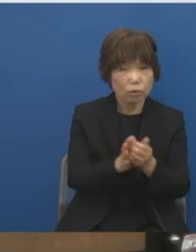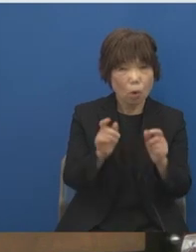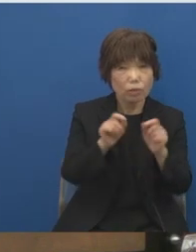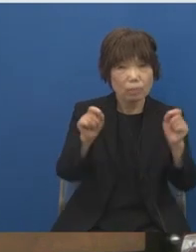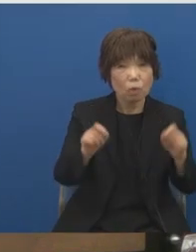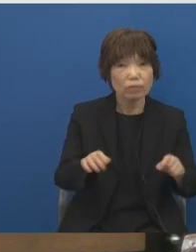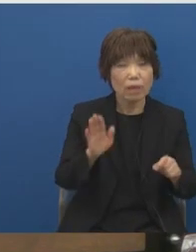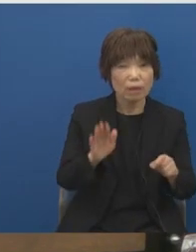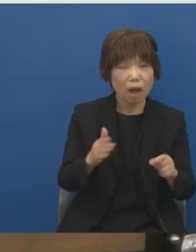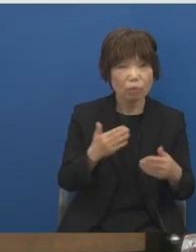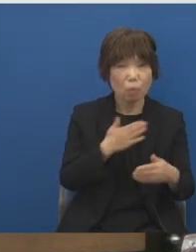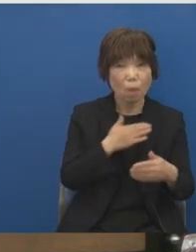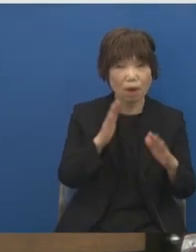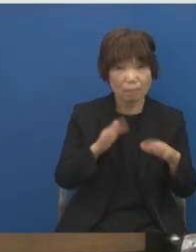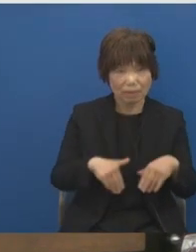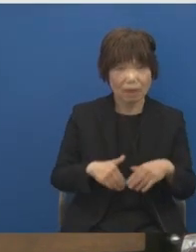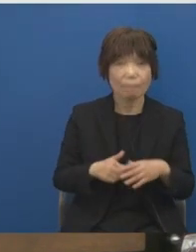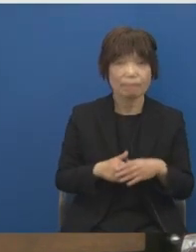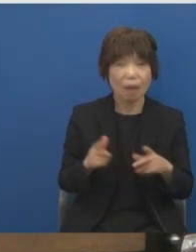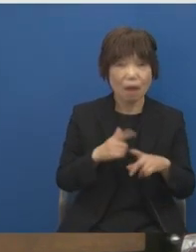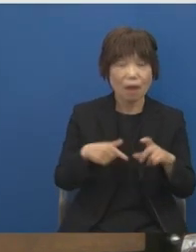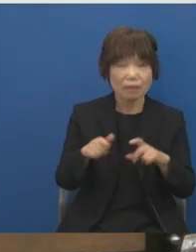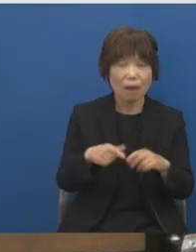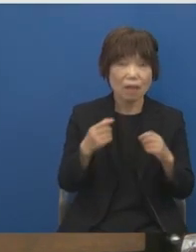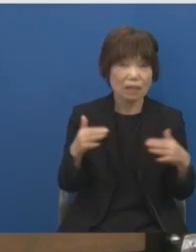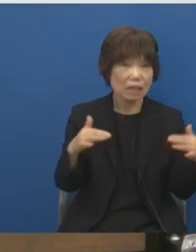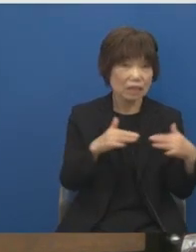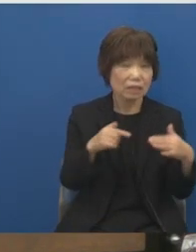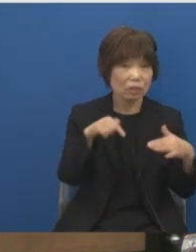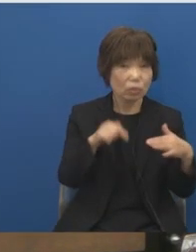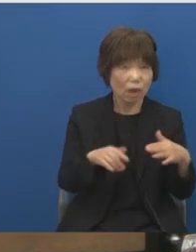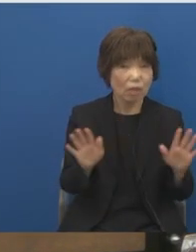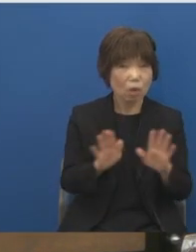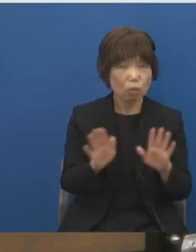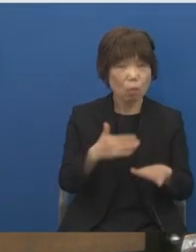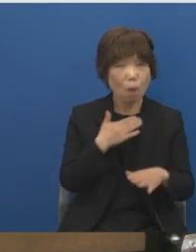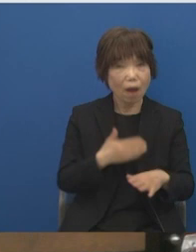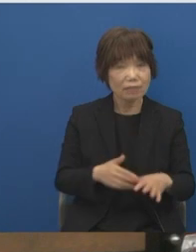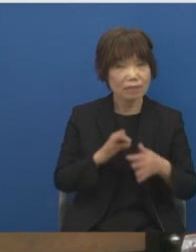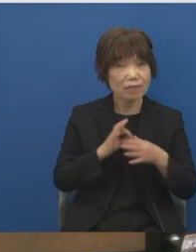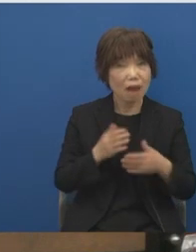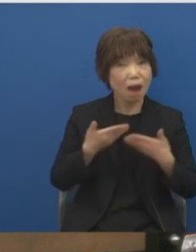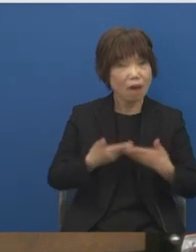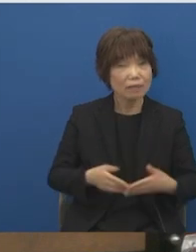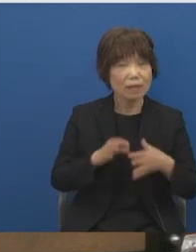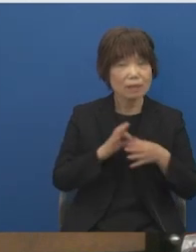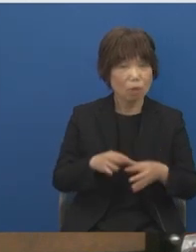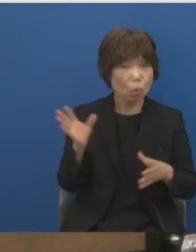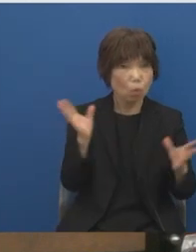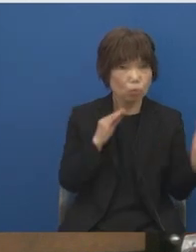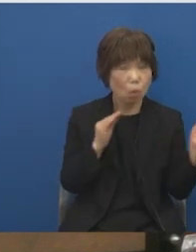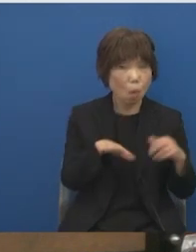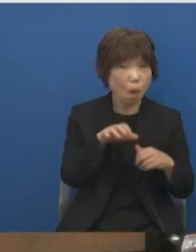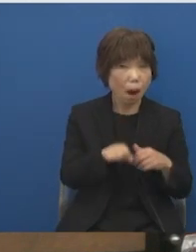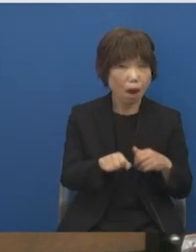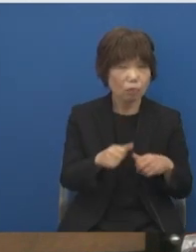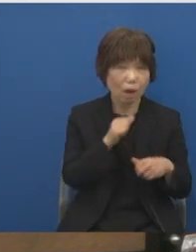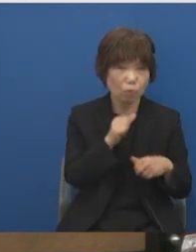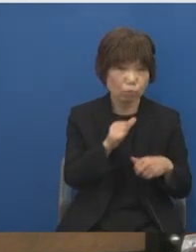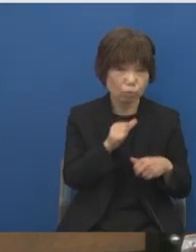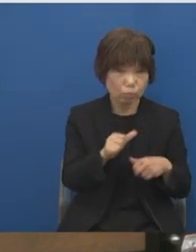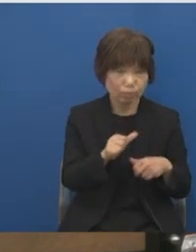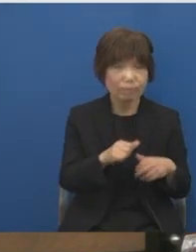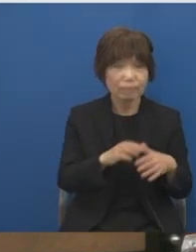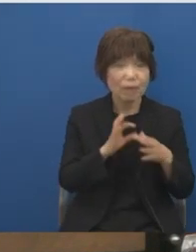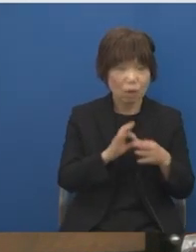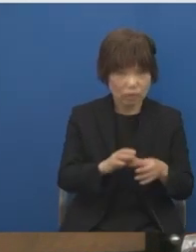ました。さらに、審議の中で子どもの安全に関わる情報把握が不十分ということも指摘され、事